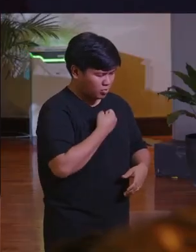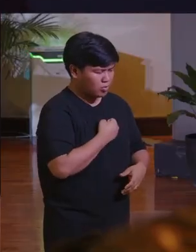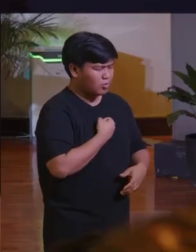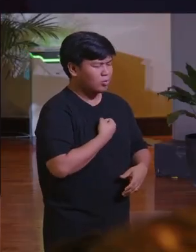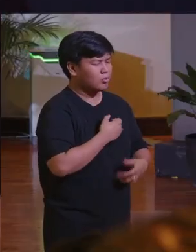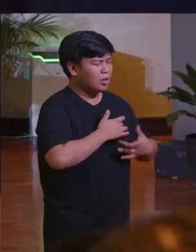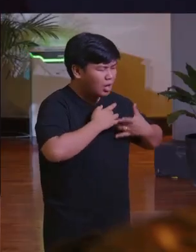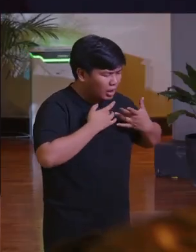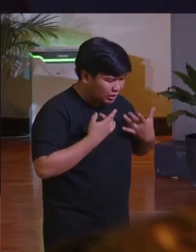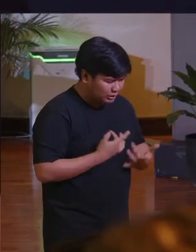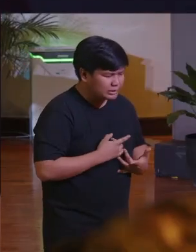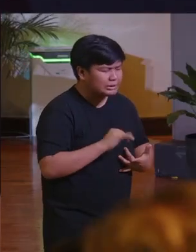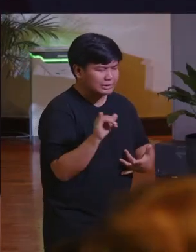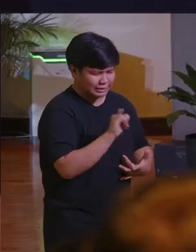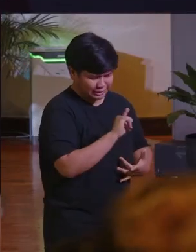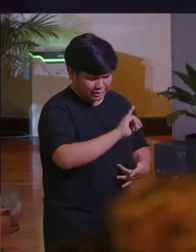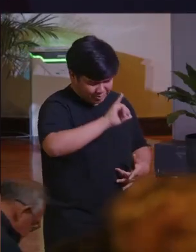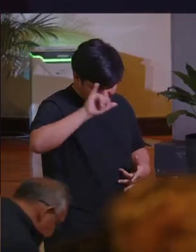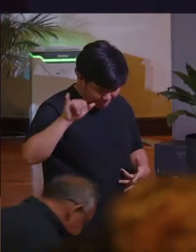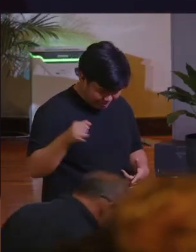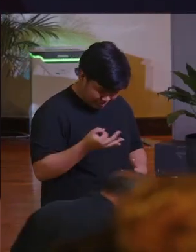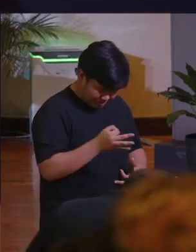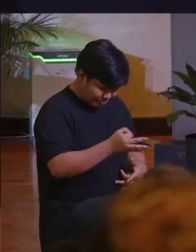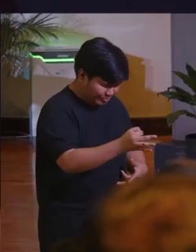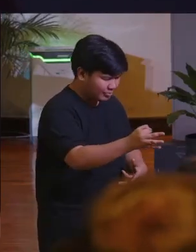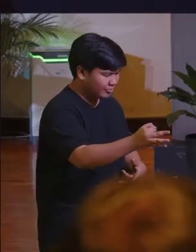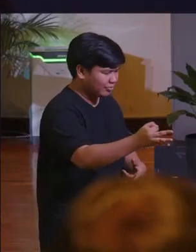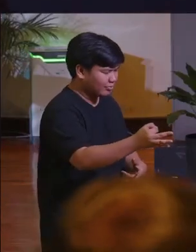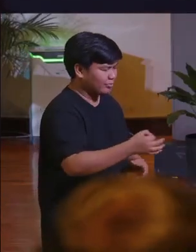kalooban na madalas